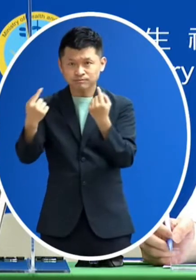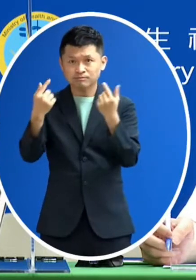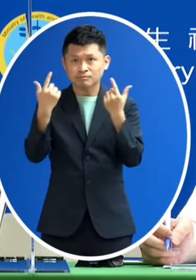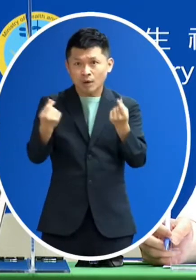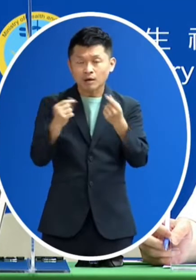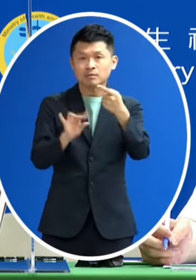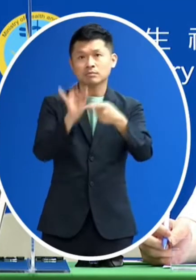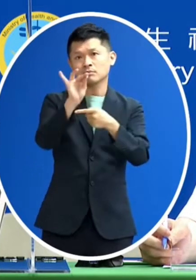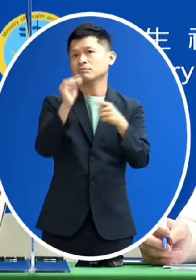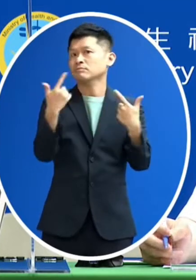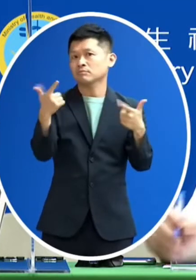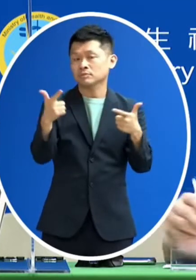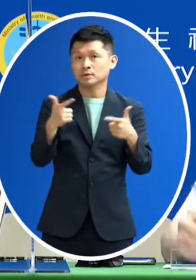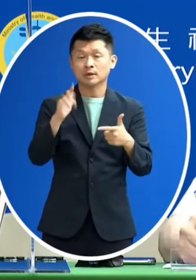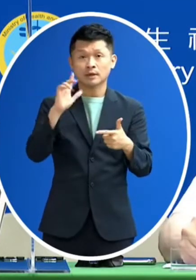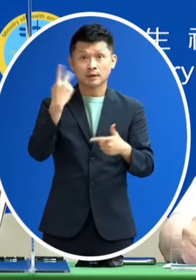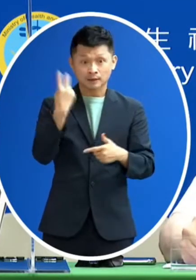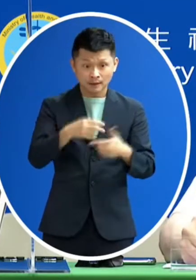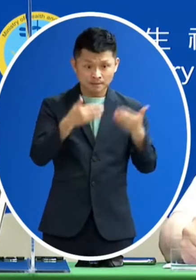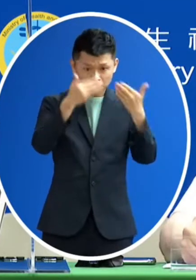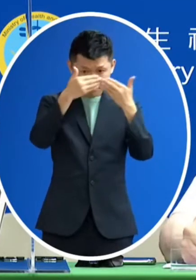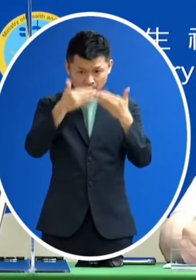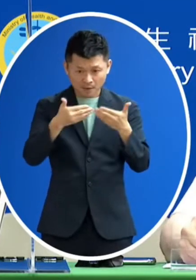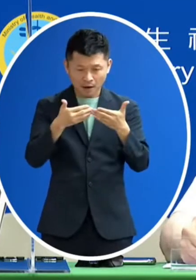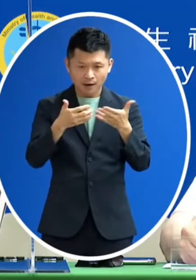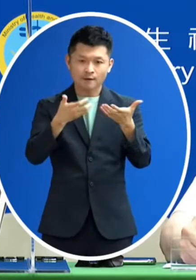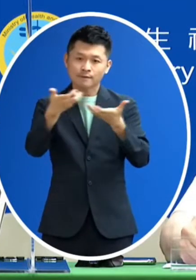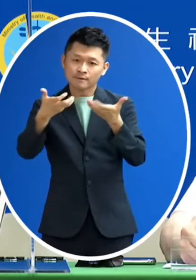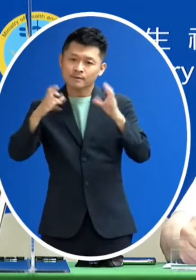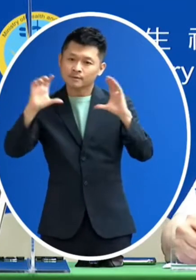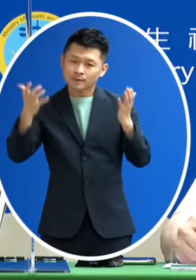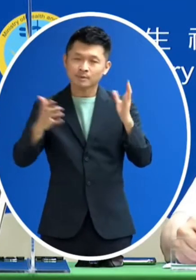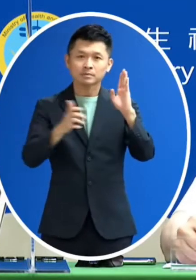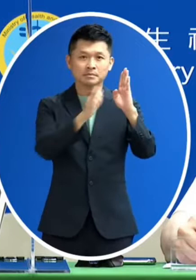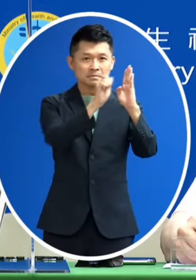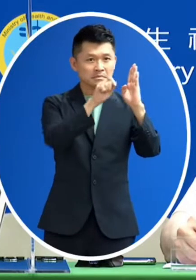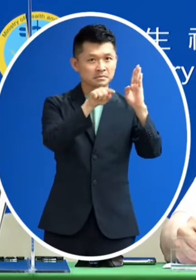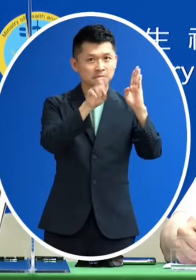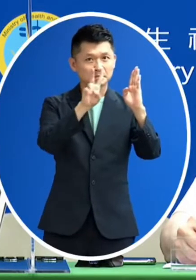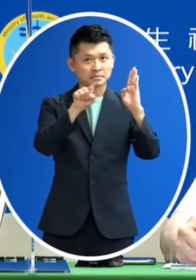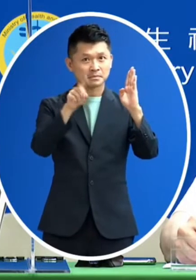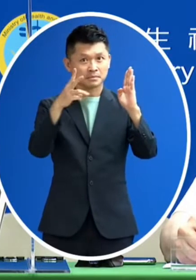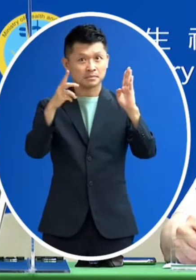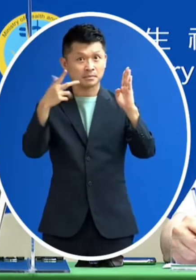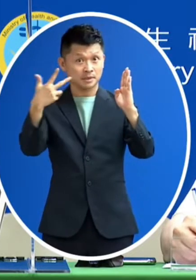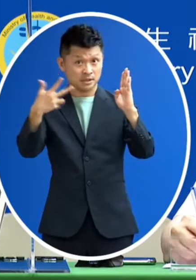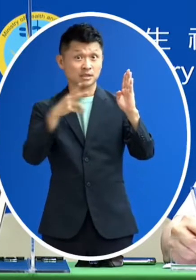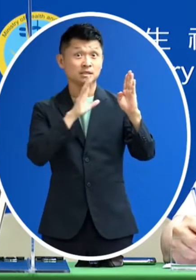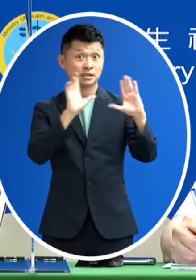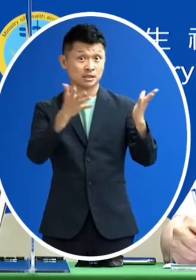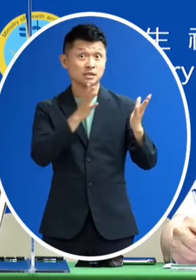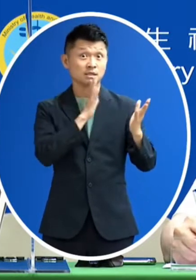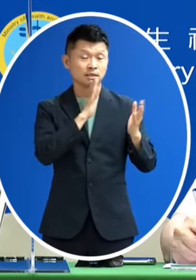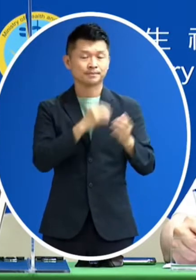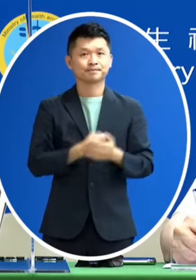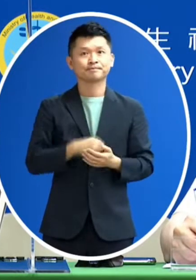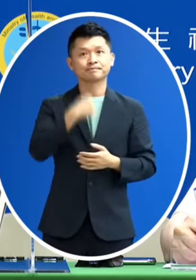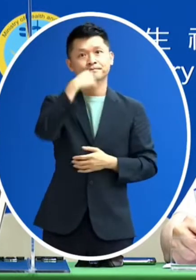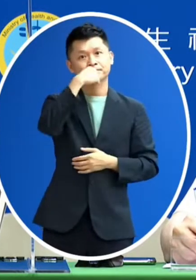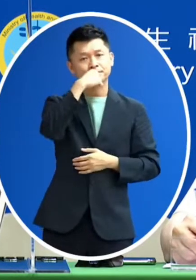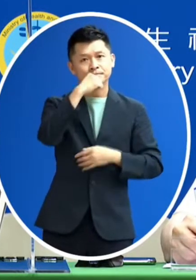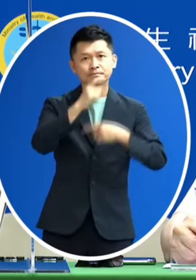是都可以再重新分为2.3.7那到现在为止，我们目前国内的本土疫情也